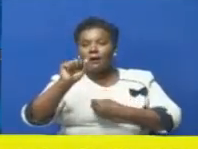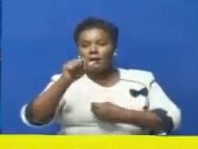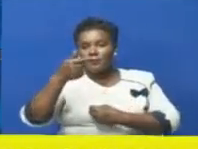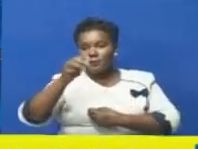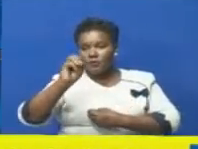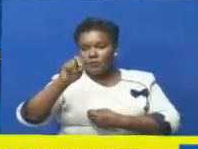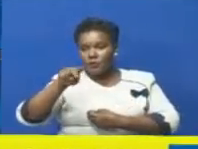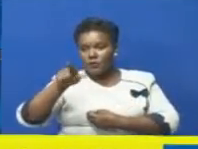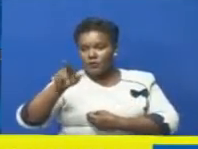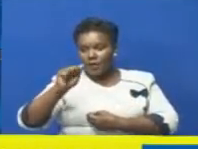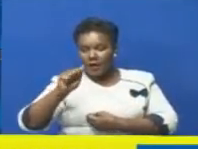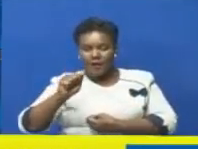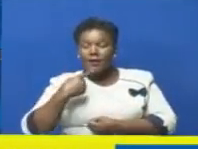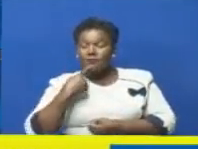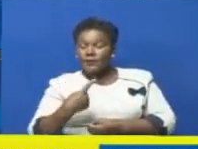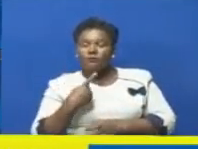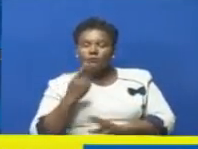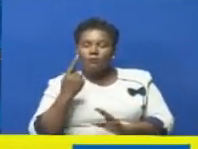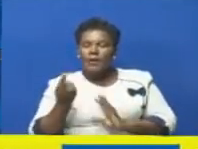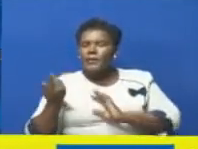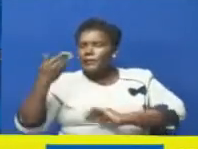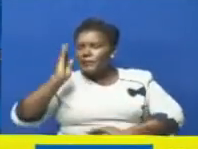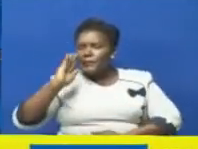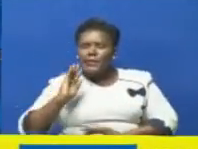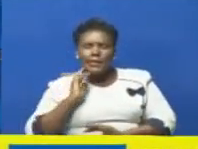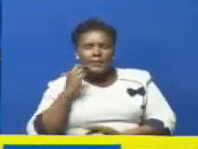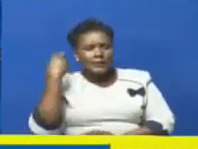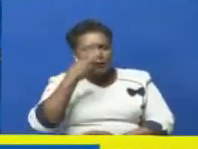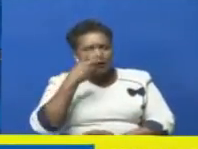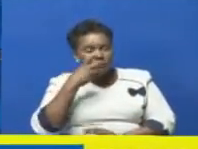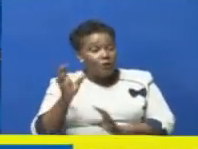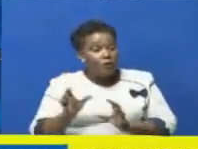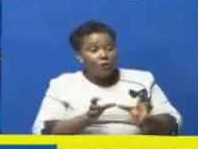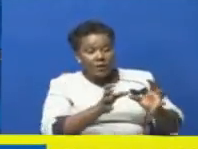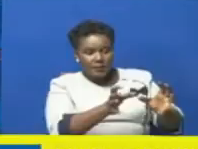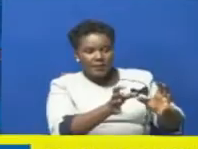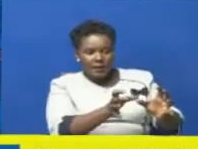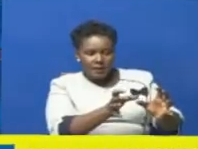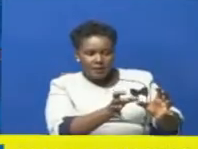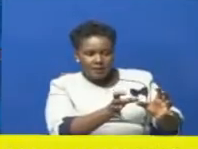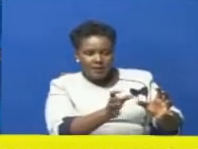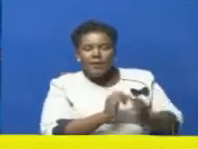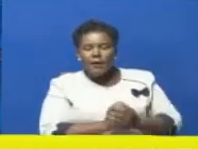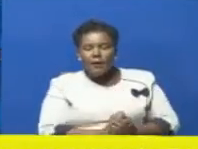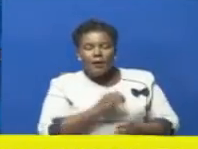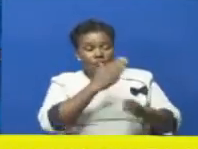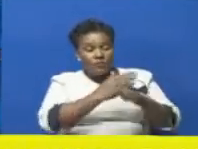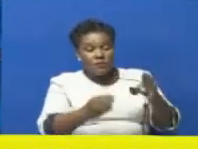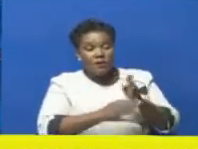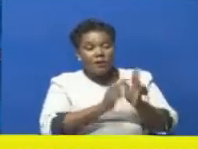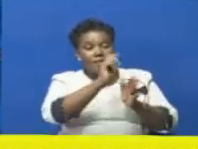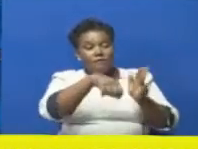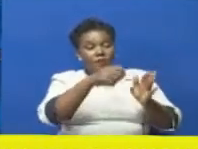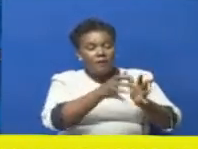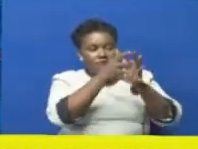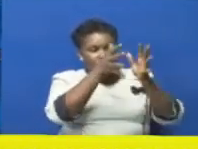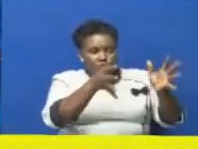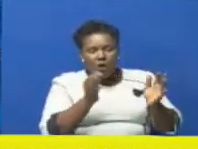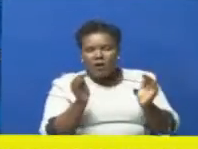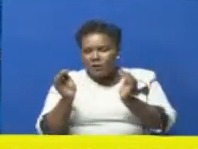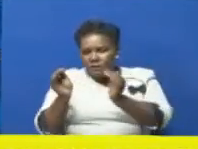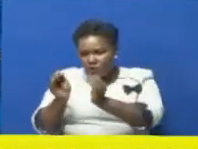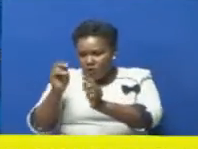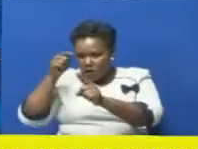tayari serikali imeanza kuwavuta wawekezaji kwa ajili ya zao hilo ambao watajenga viwanda vikubwa na vidogo kwa ajili ya kununua